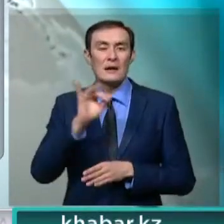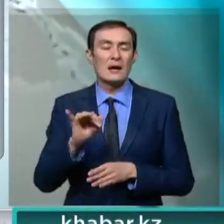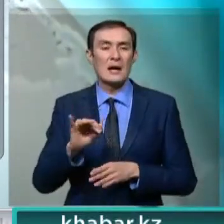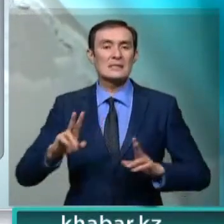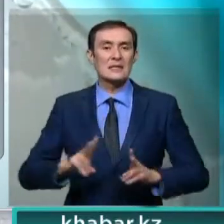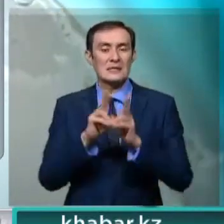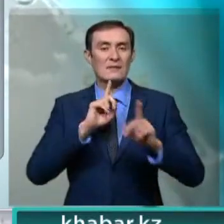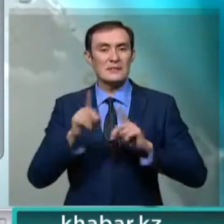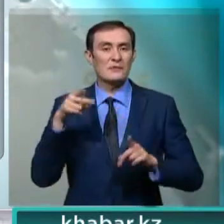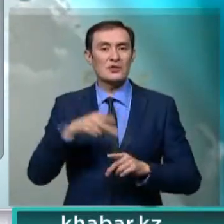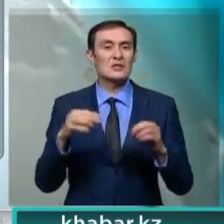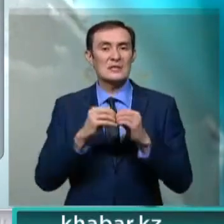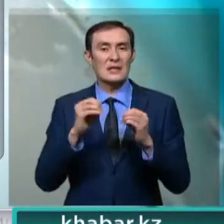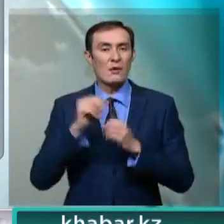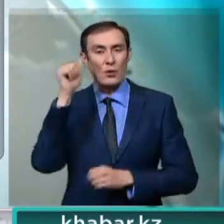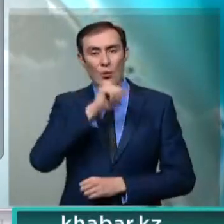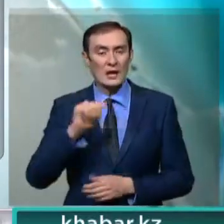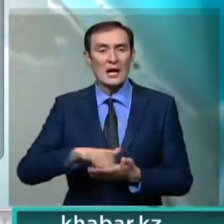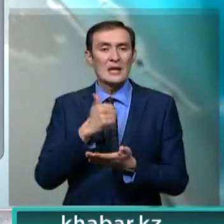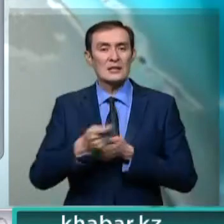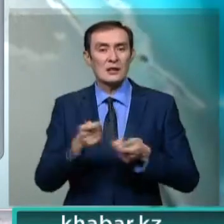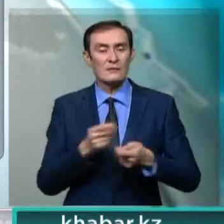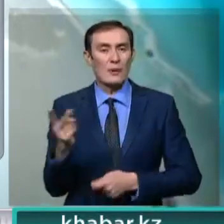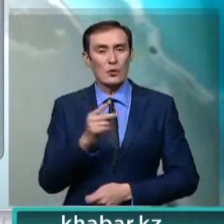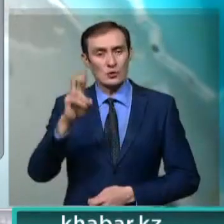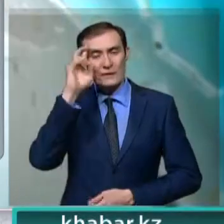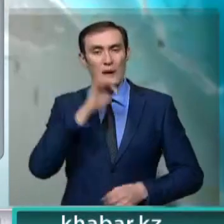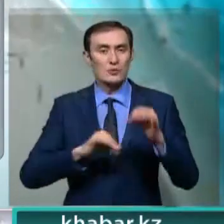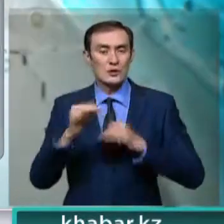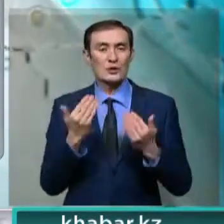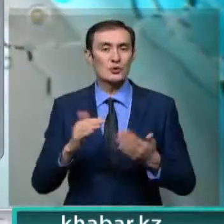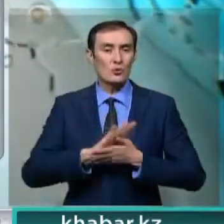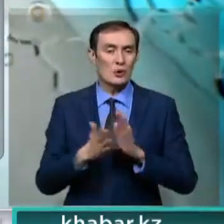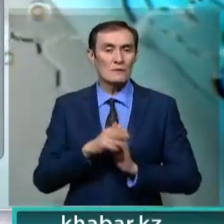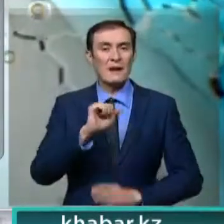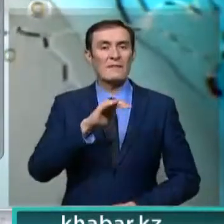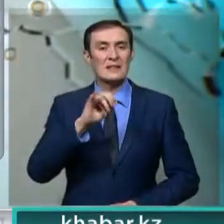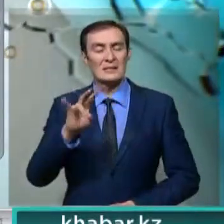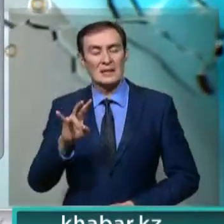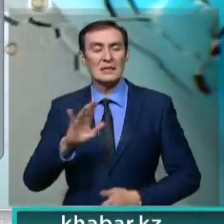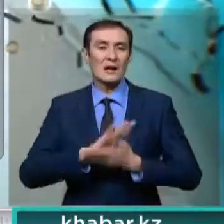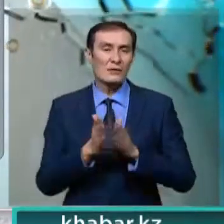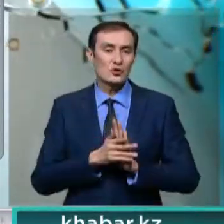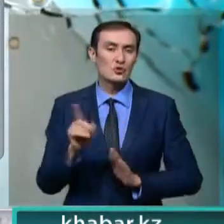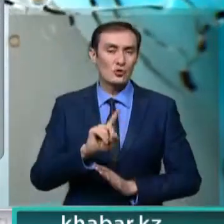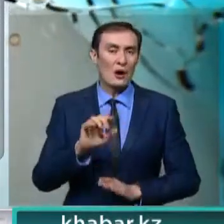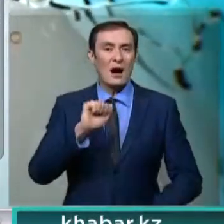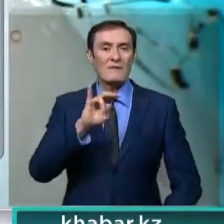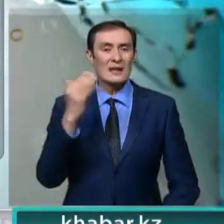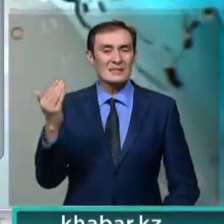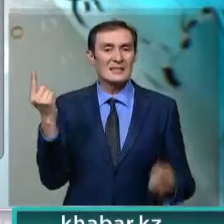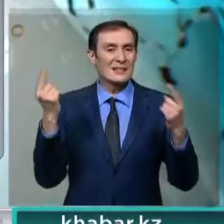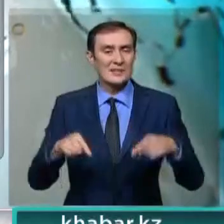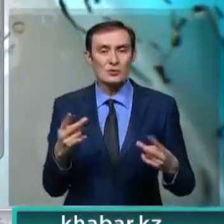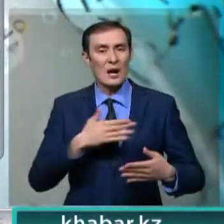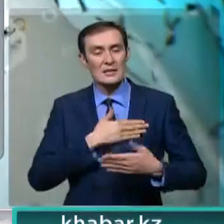Астанинского саммита 2010 года. Лидеры двух стран обсудили текущую ситуацию в Афганистане и сошлись во мнении, что афганский кризис